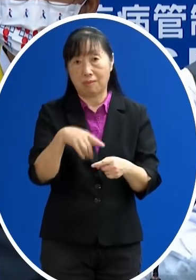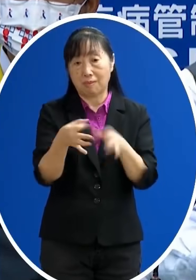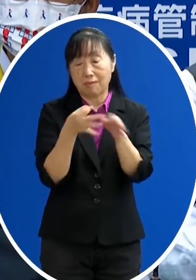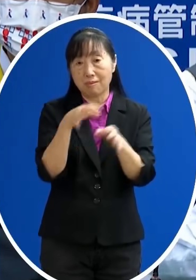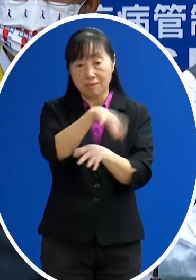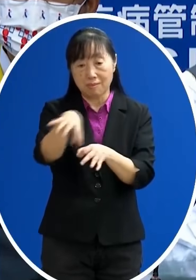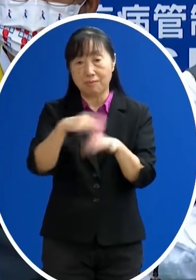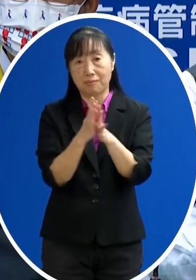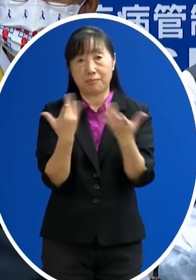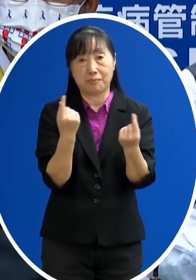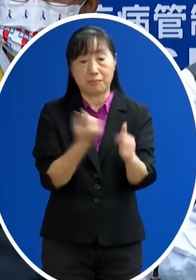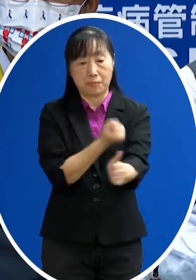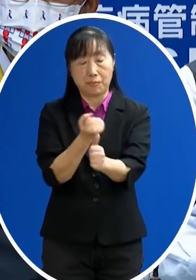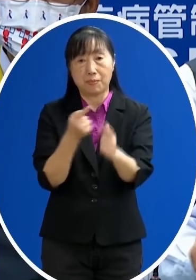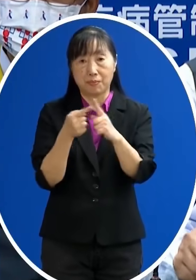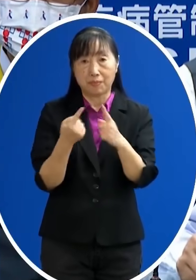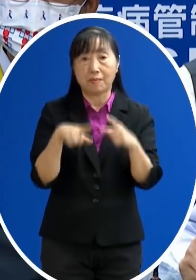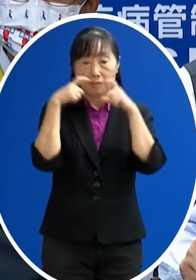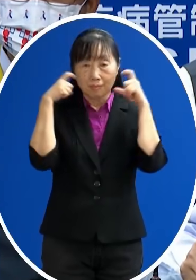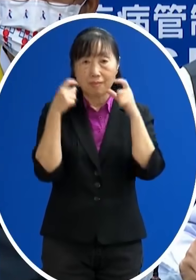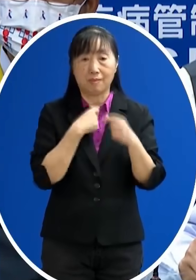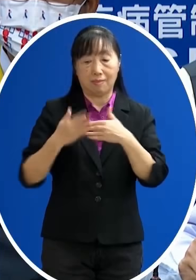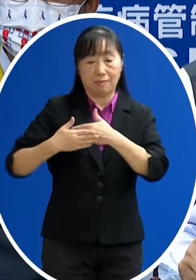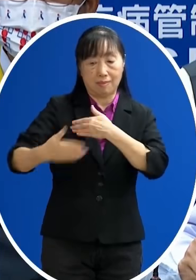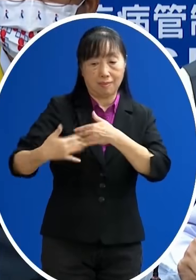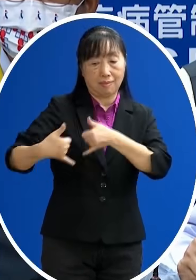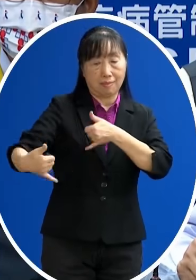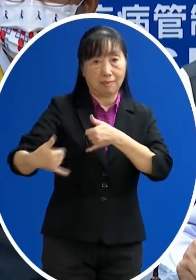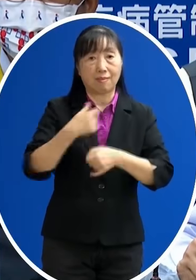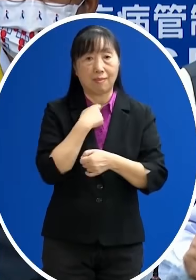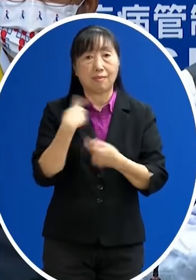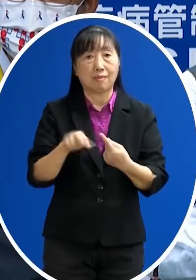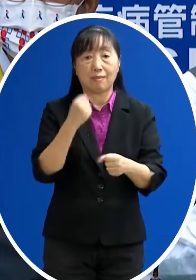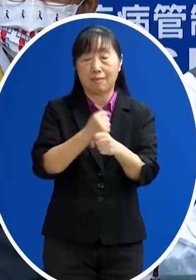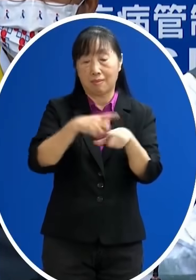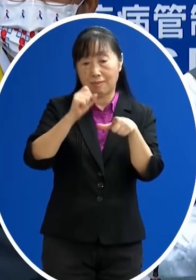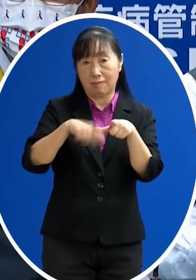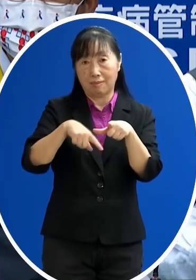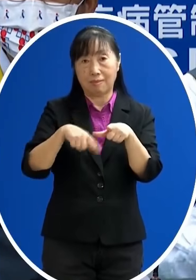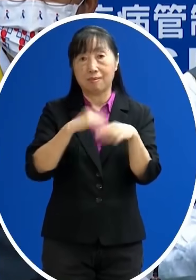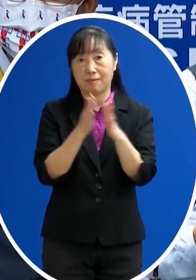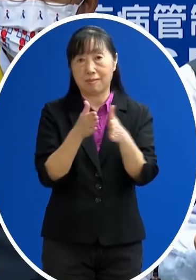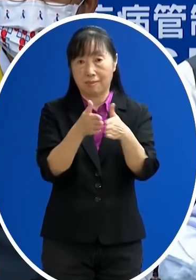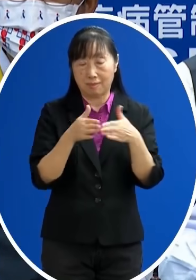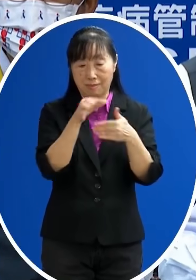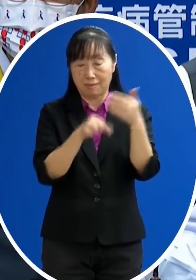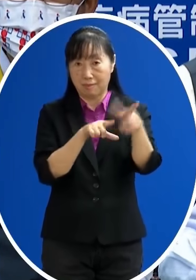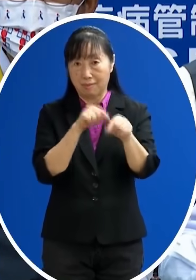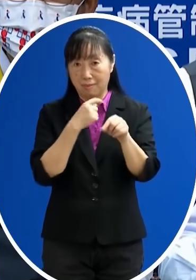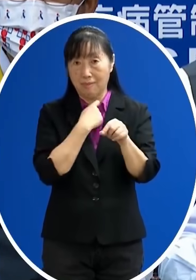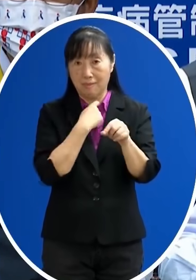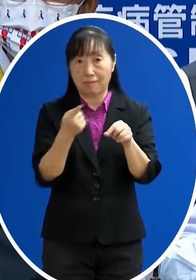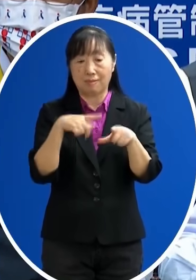要落实人流管制，戴口罩，保持社交距离，职场及工作处所请遵守企业